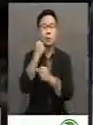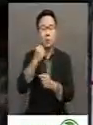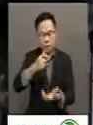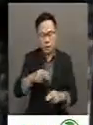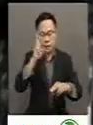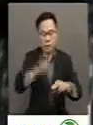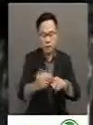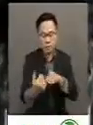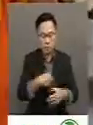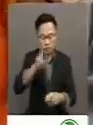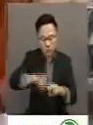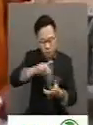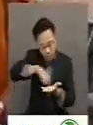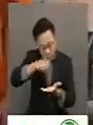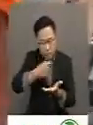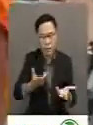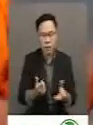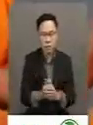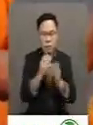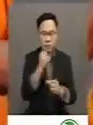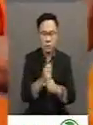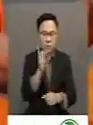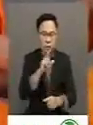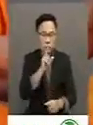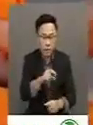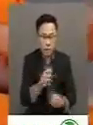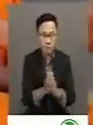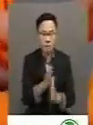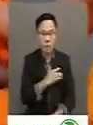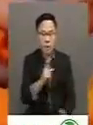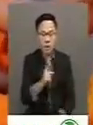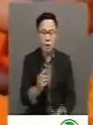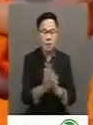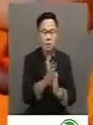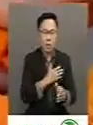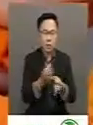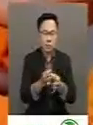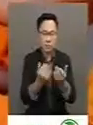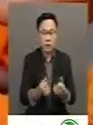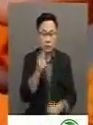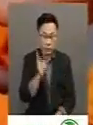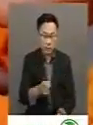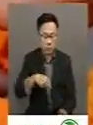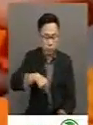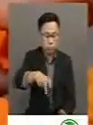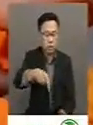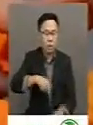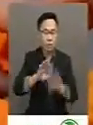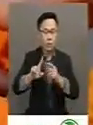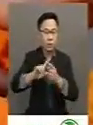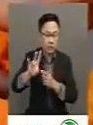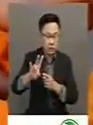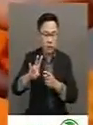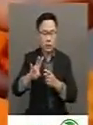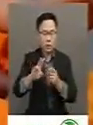หารอยู่กลางถนนนะคะแล้วพอผู้สื่อข่าวไปสอบถามกับพระลูกวัดก็ชี้แจงบอกว่าปกติเดินทางเข้าออกทางประ